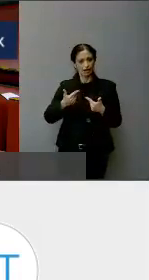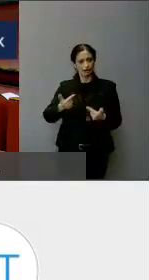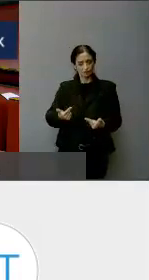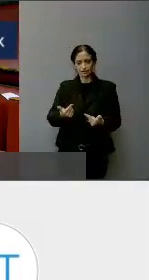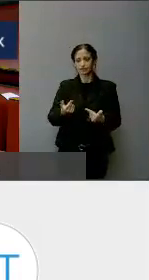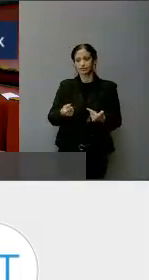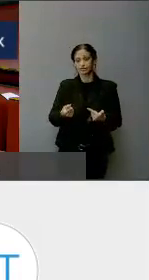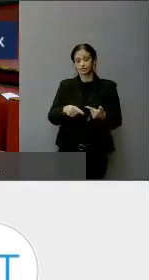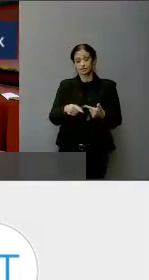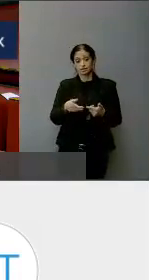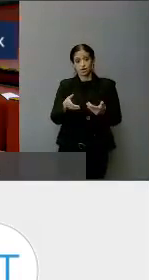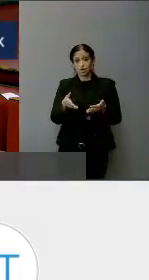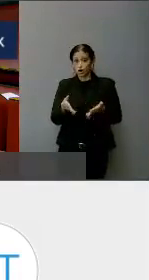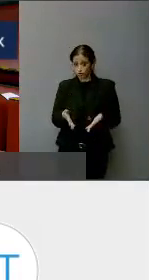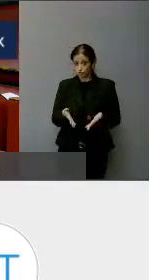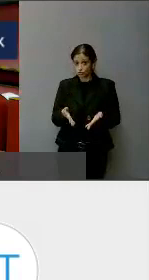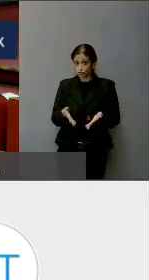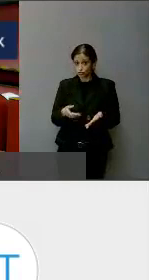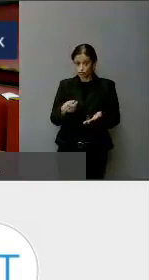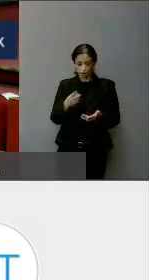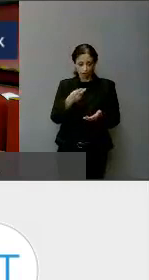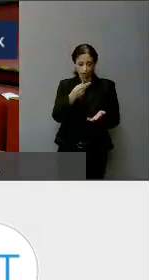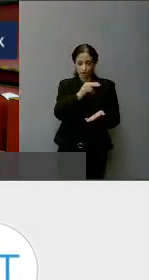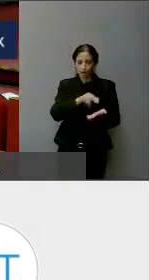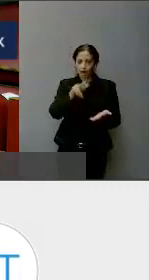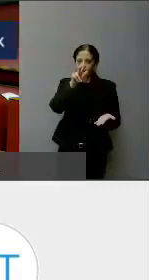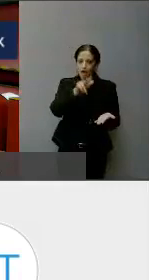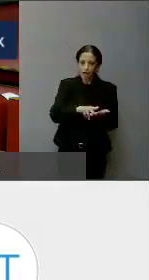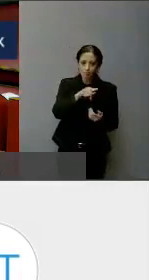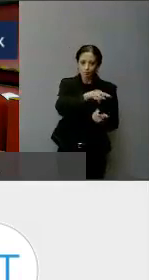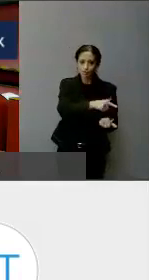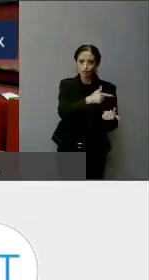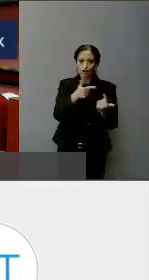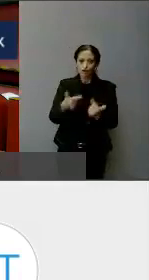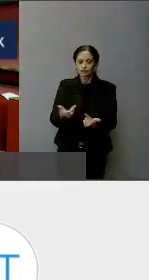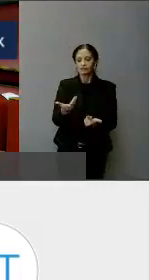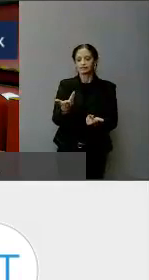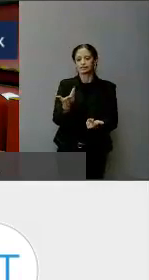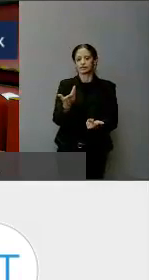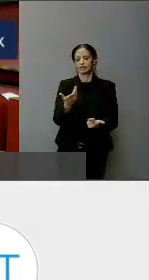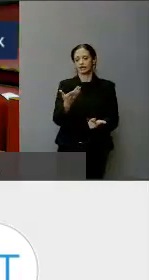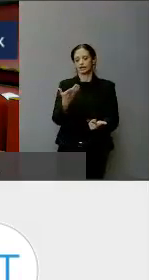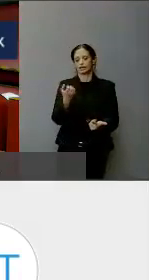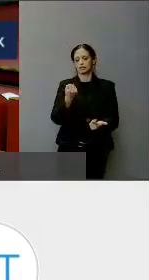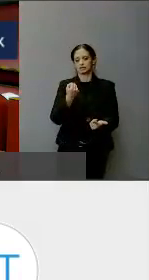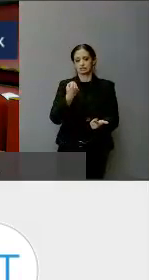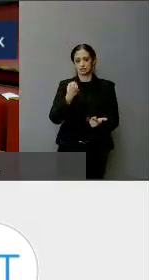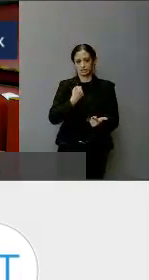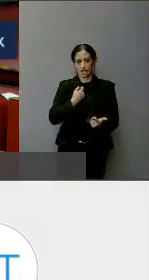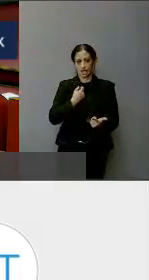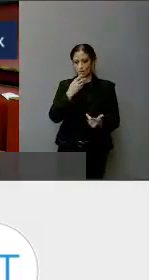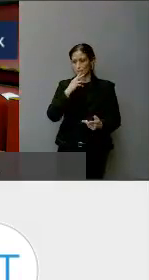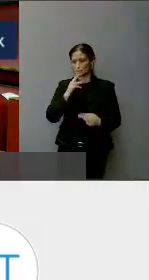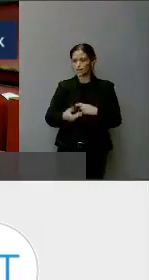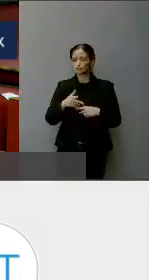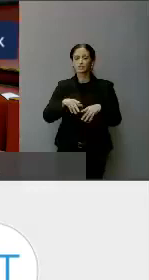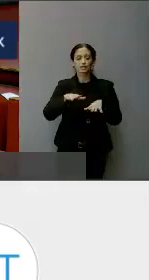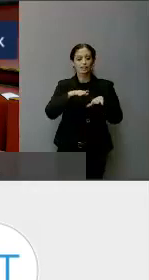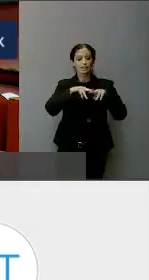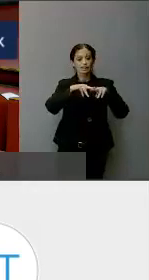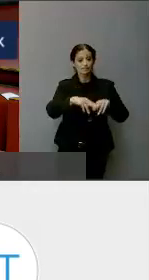questo date una mazzata totale e definitiva tutto quello che è la difesa del suolo la